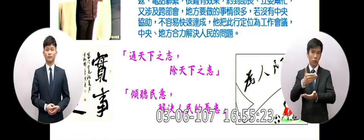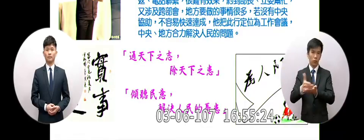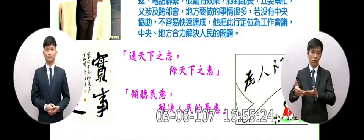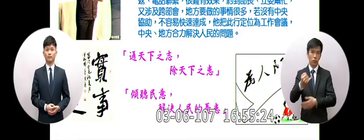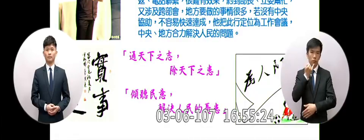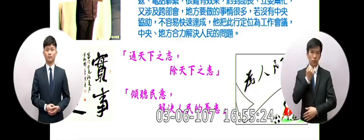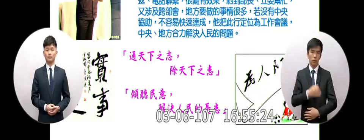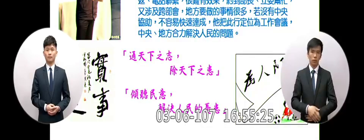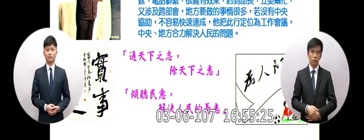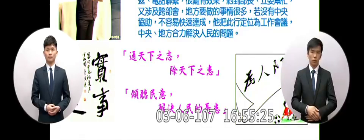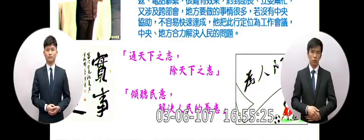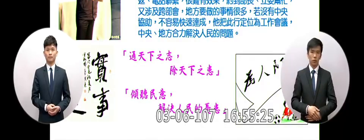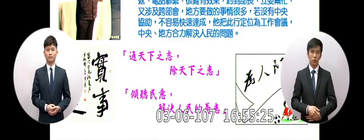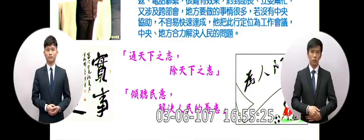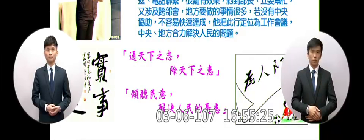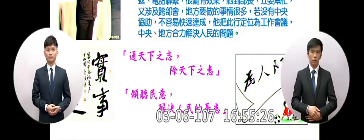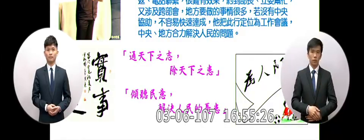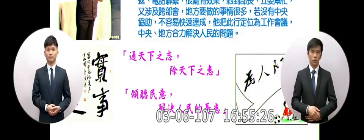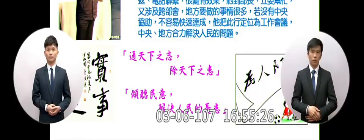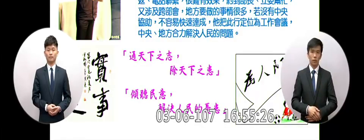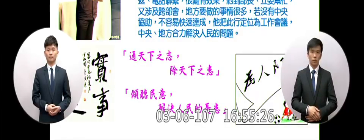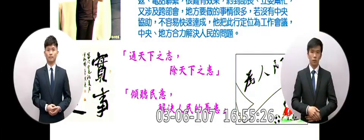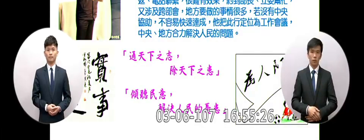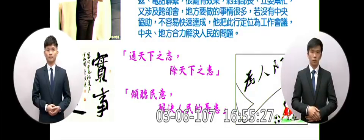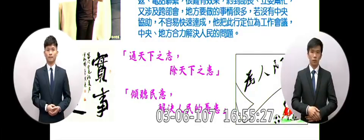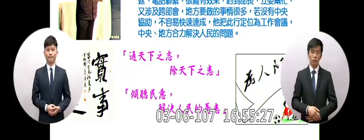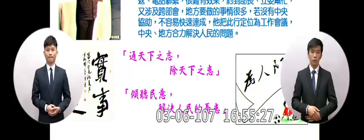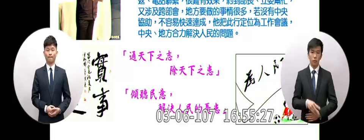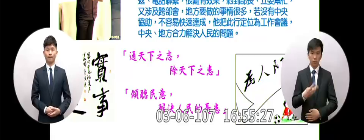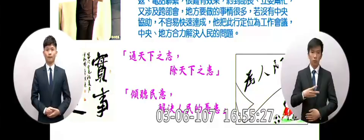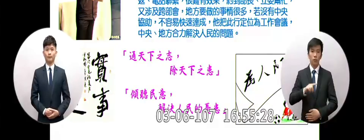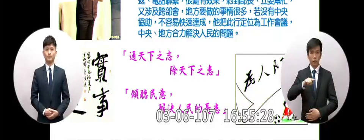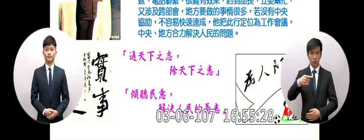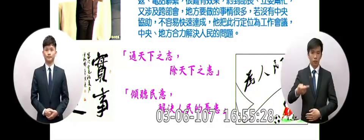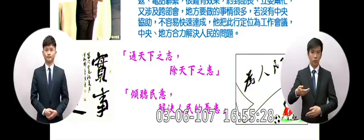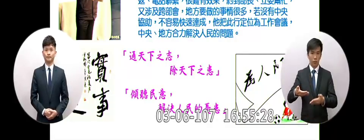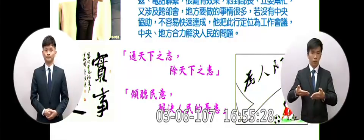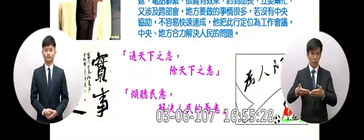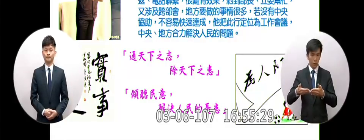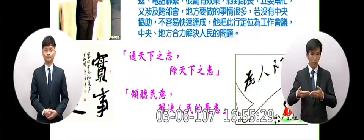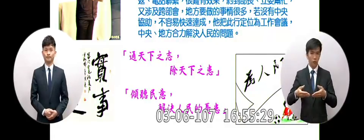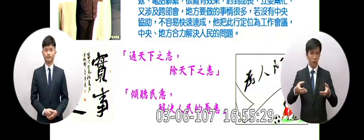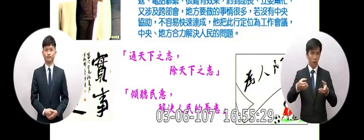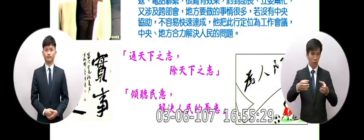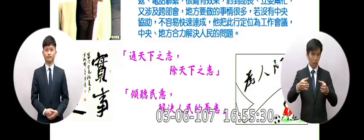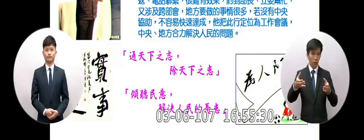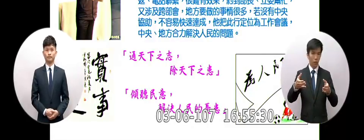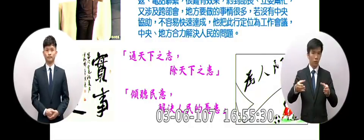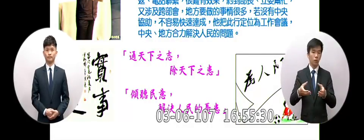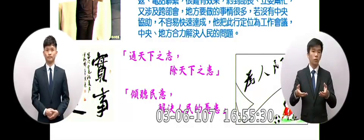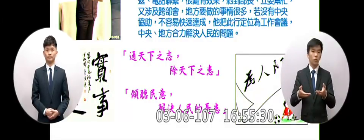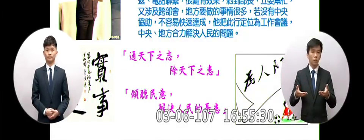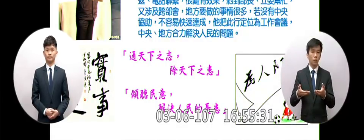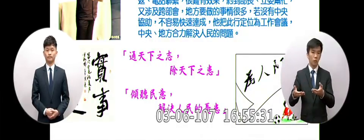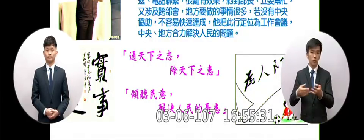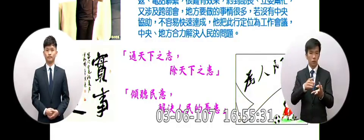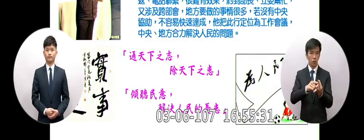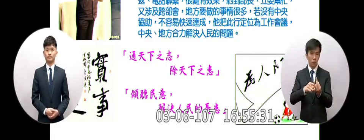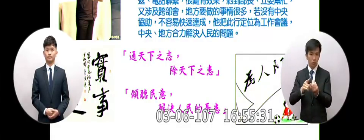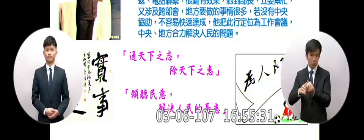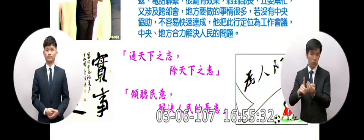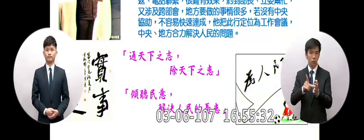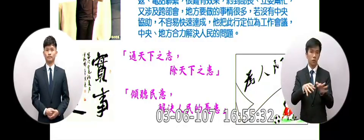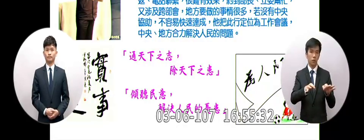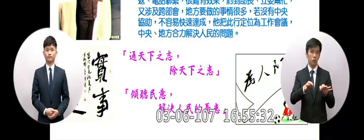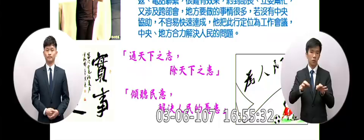很挂意的一件事情。那以下的几个重大建设都是拖了又拖，二三十年的建设一